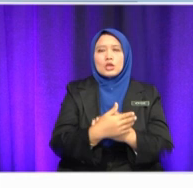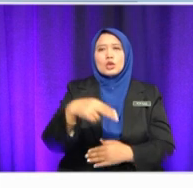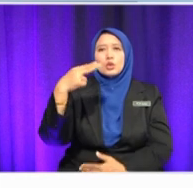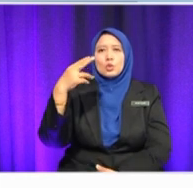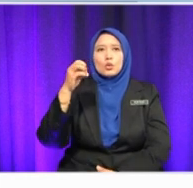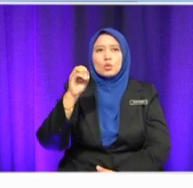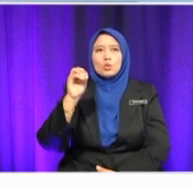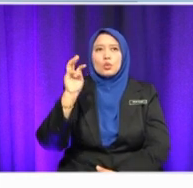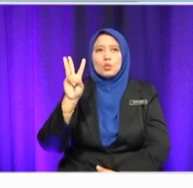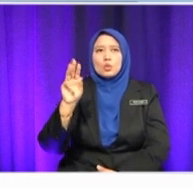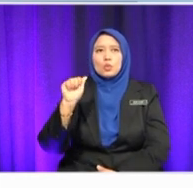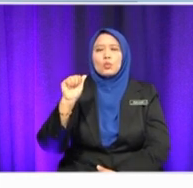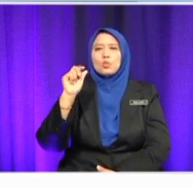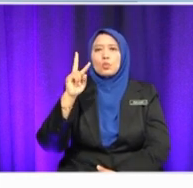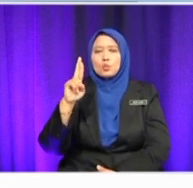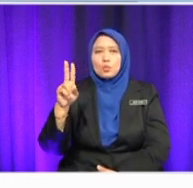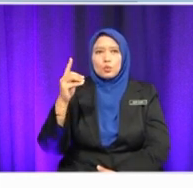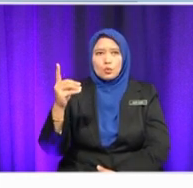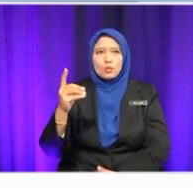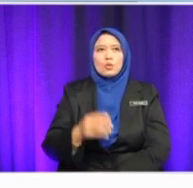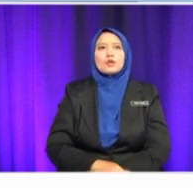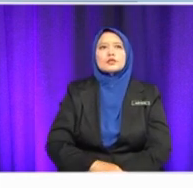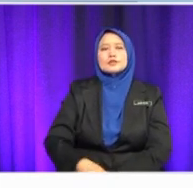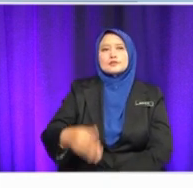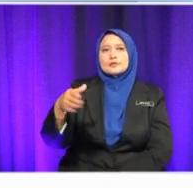1943 direnteen